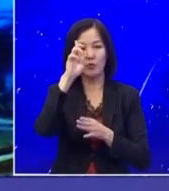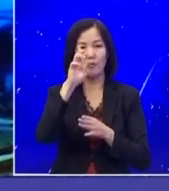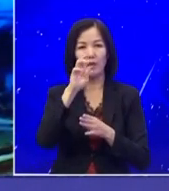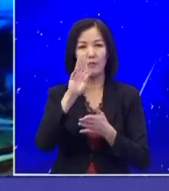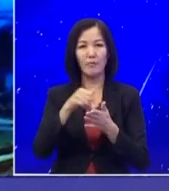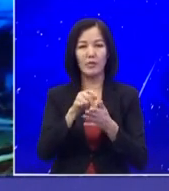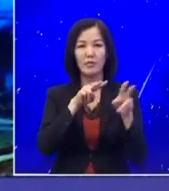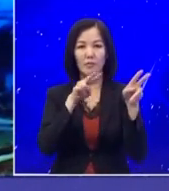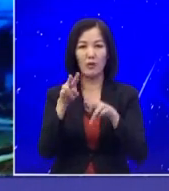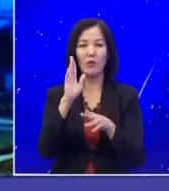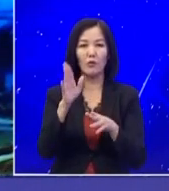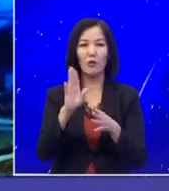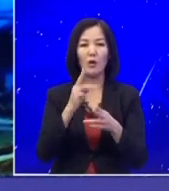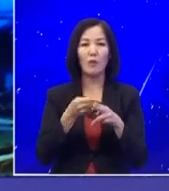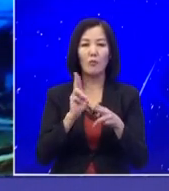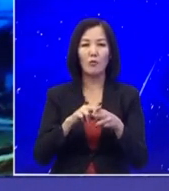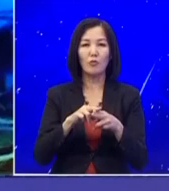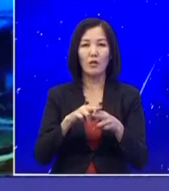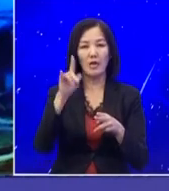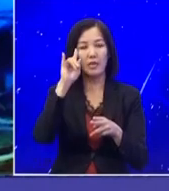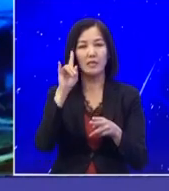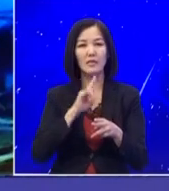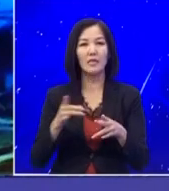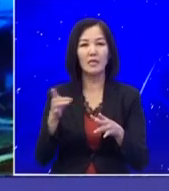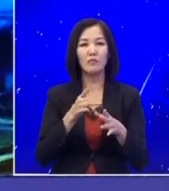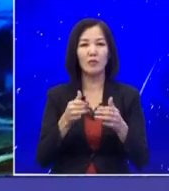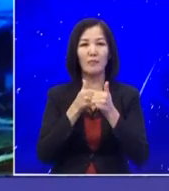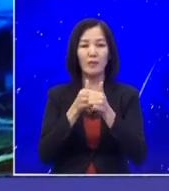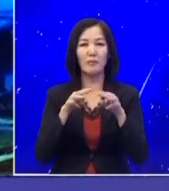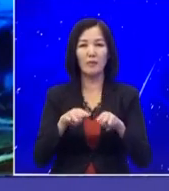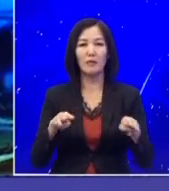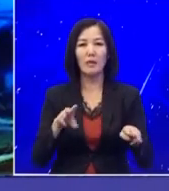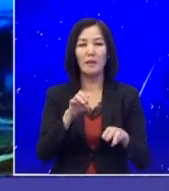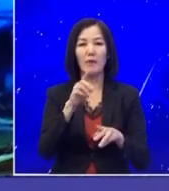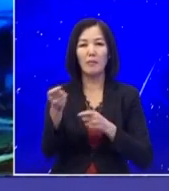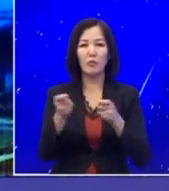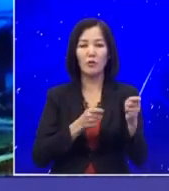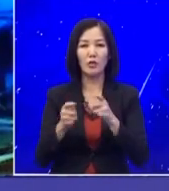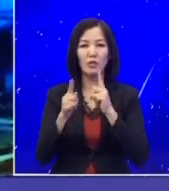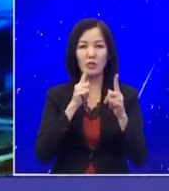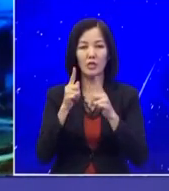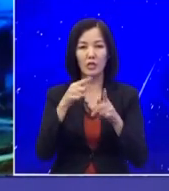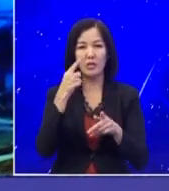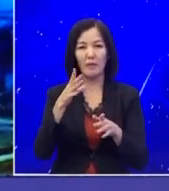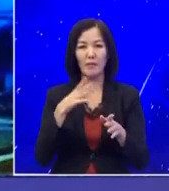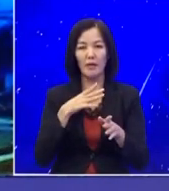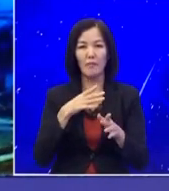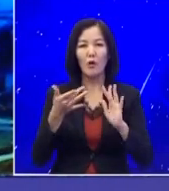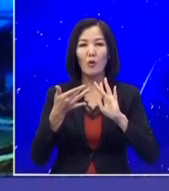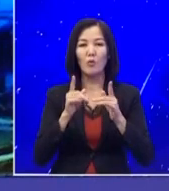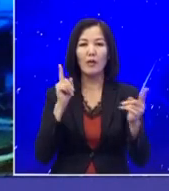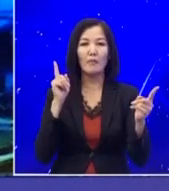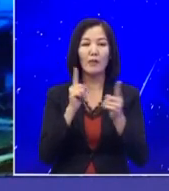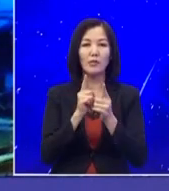үкімет басшысының бақылауында болмақ. Бұл туралы Қазақстан Республикасы премьер-министрі Асқар Маминнің төрағалығымен өткен селекторлық жиында мәлім